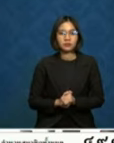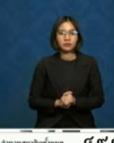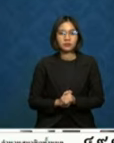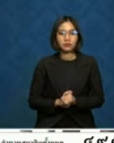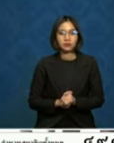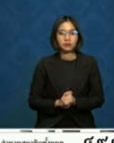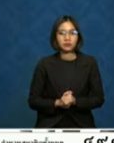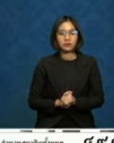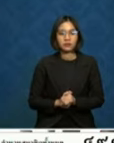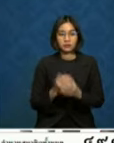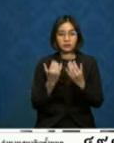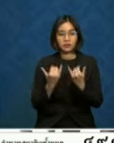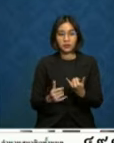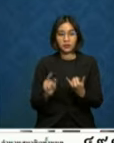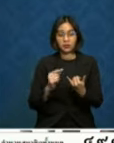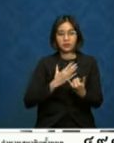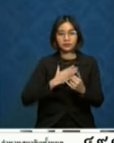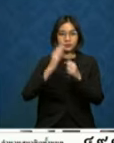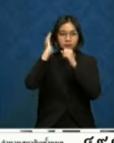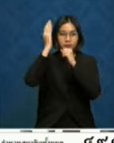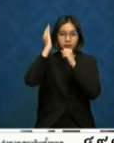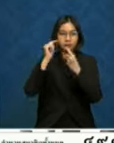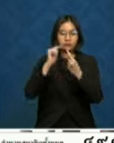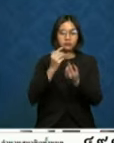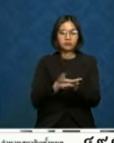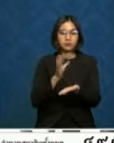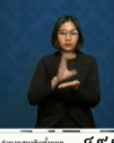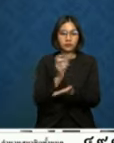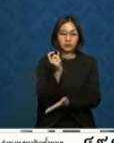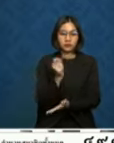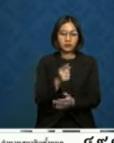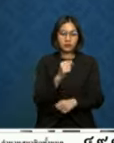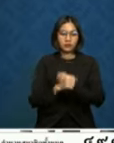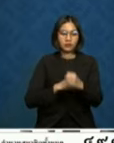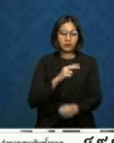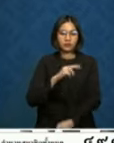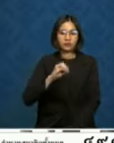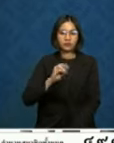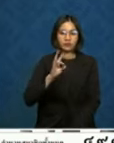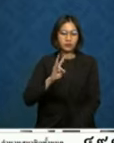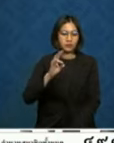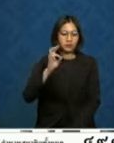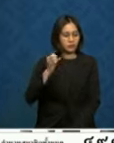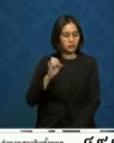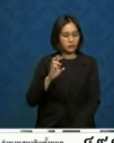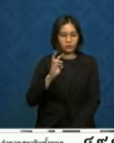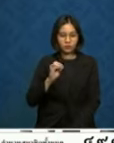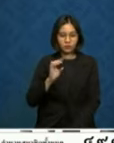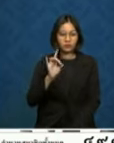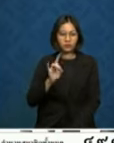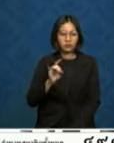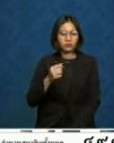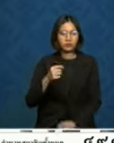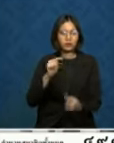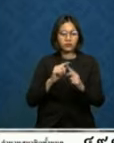ทพมหานครค่ะวันนี้ดิฉันมาอภิปรายเรื่องงบประมาณรายจ่ายประจำปี2568วันที่2จากการข้อ